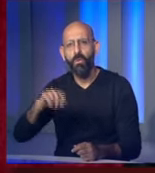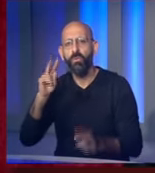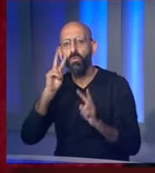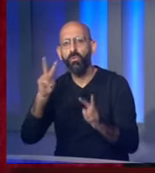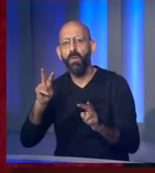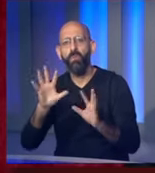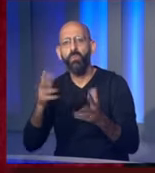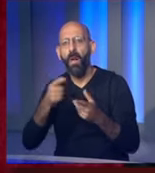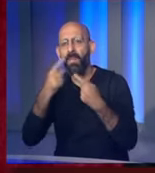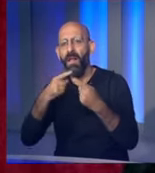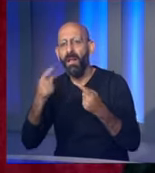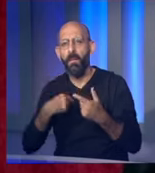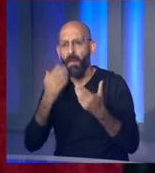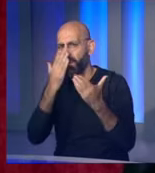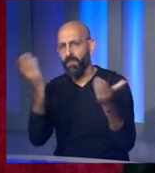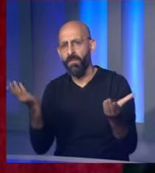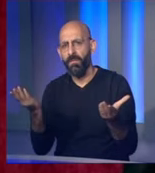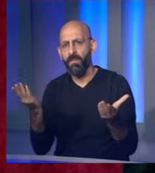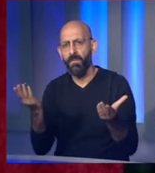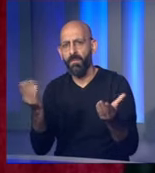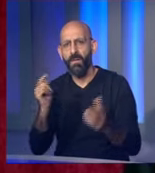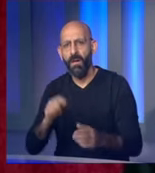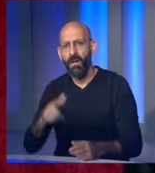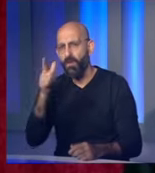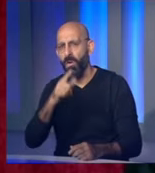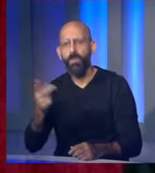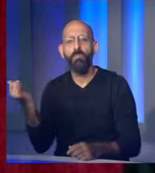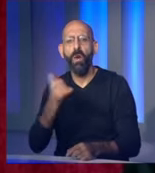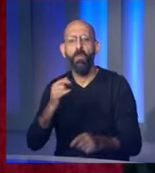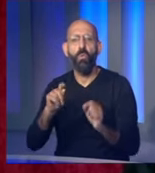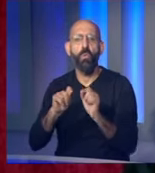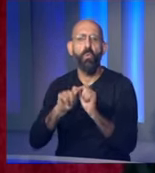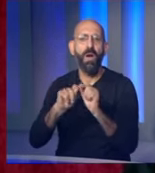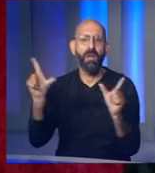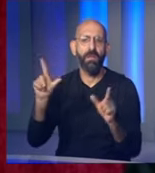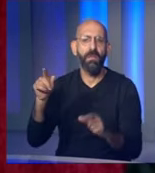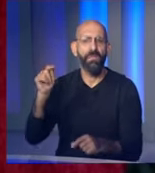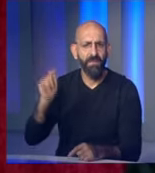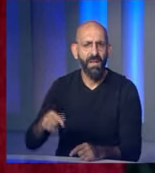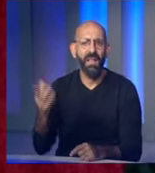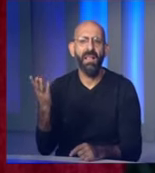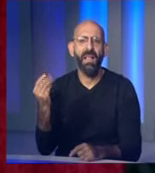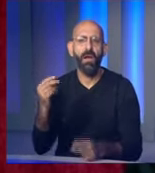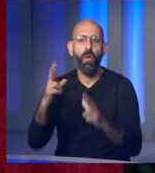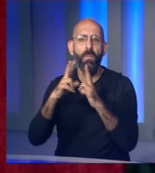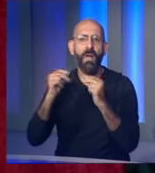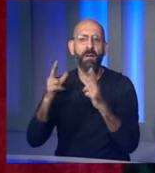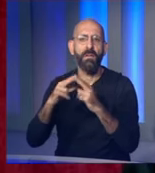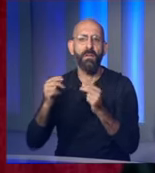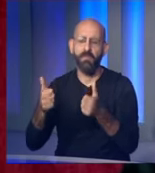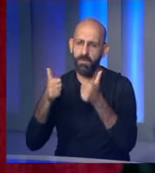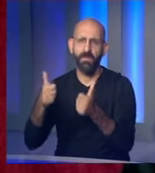غبطه البطرك هون هون كنا عم نحكي ما بنعرف شو في بقلبها وهذا شيء مهم انه ينعرف شو